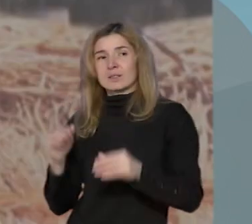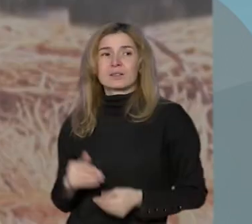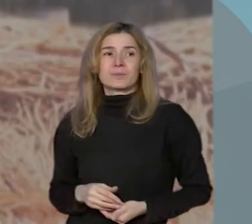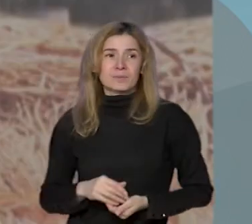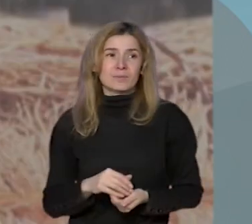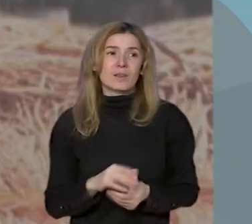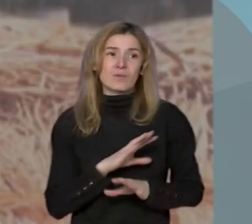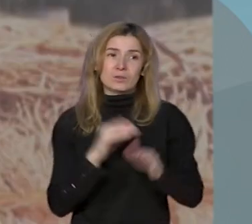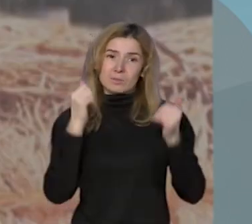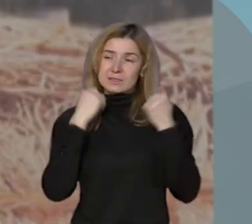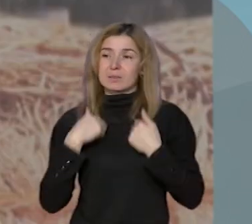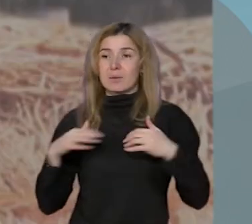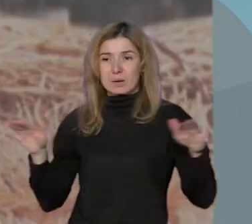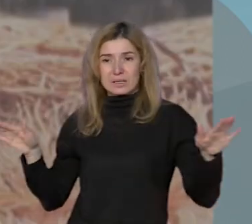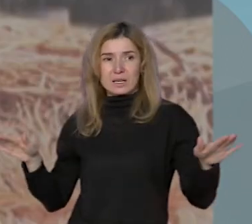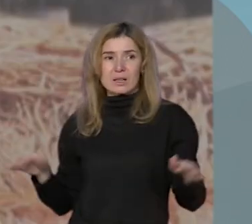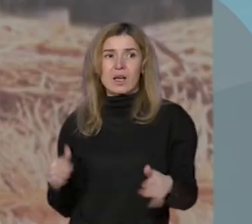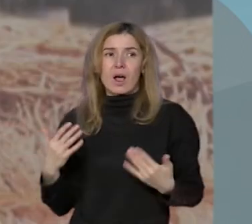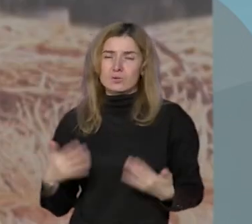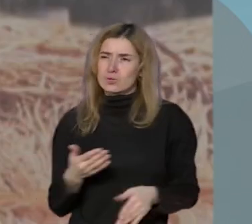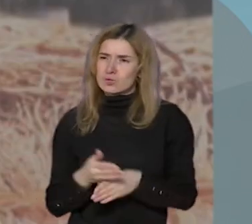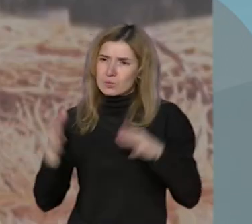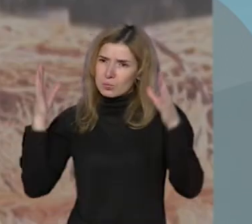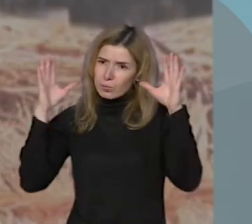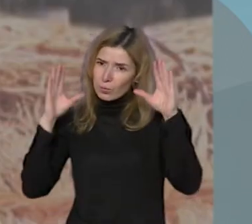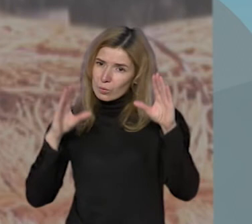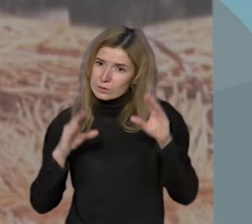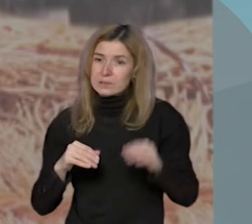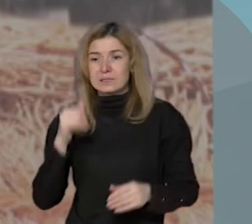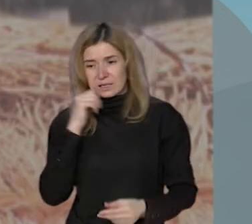Вот спасибо. Ну, я полетела, а то уже поздно.